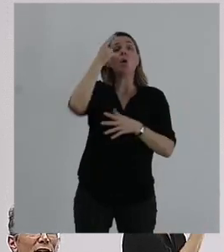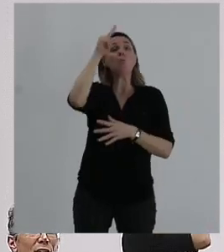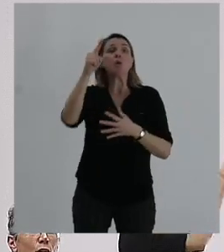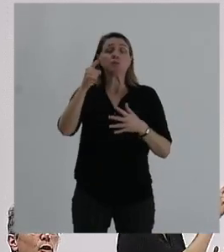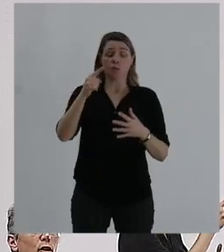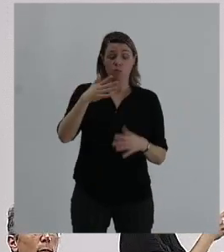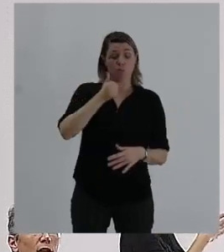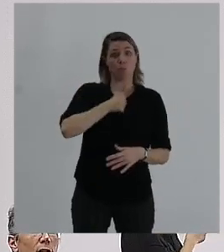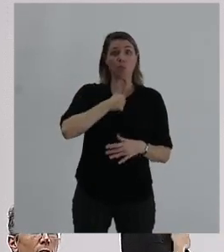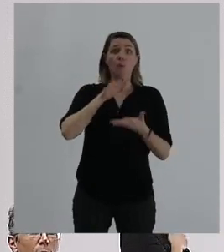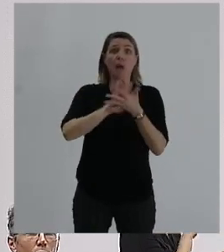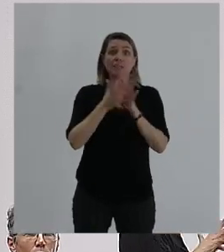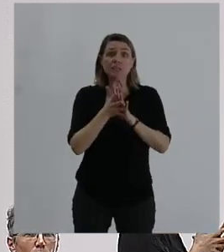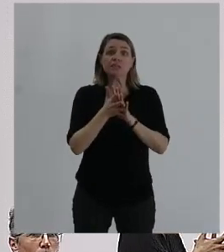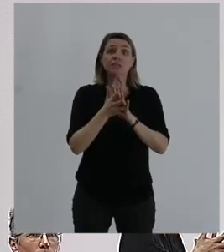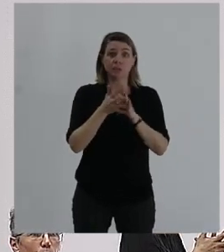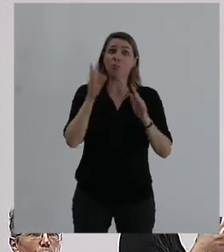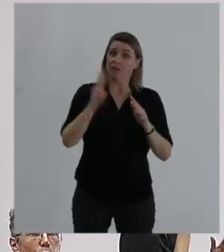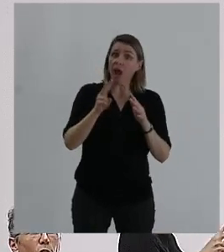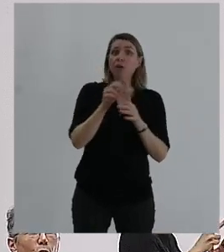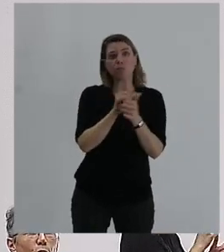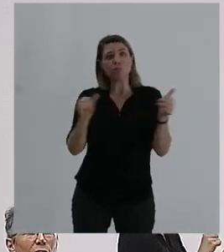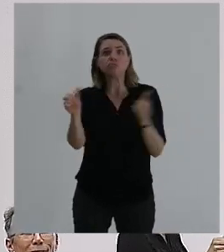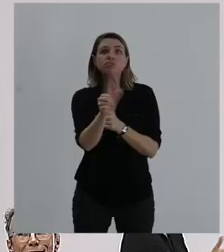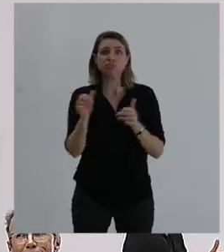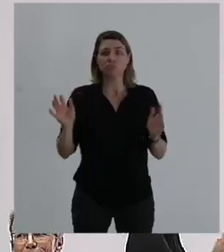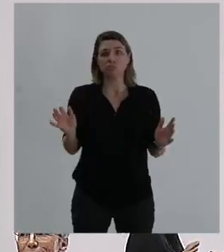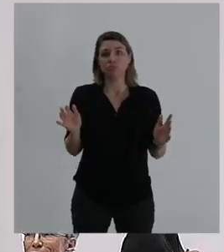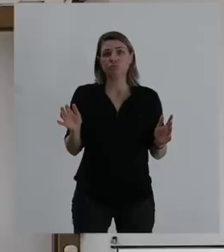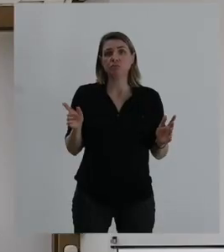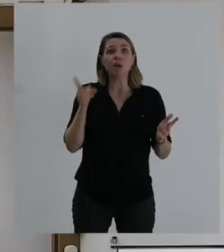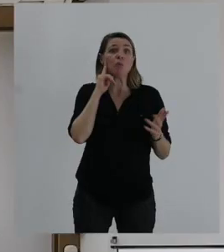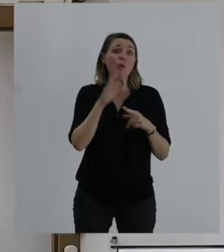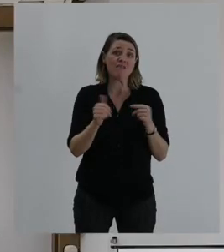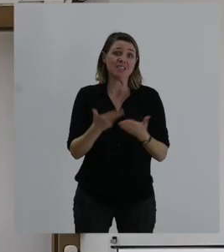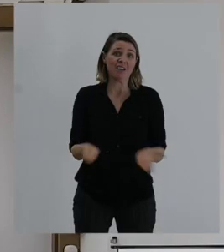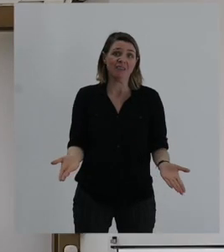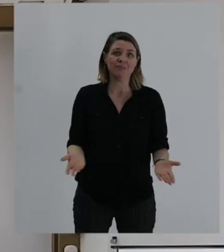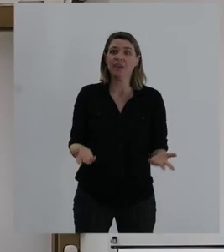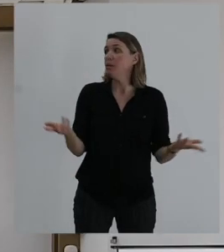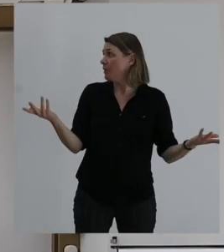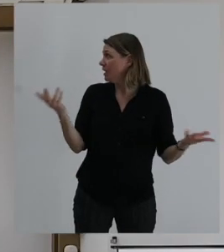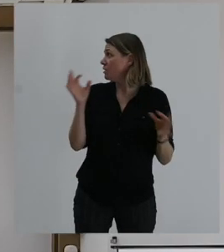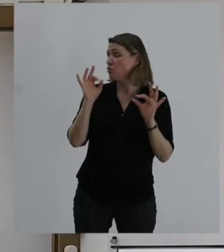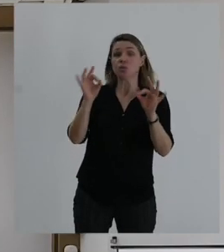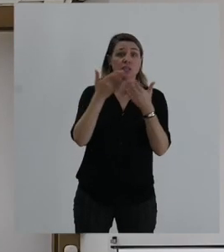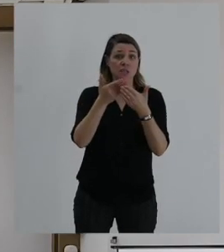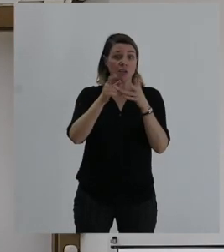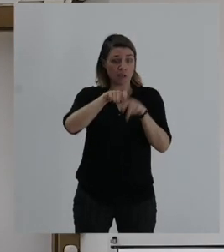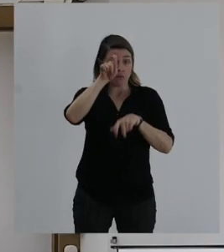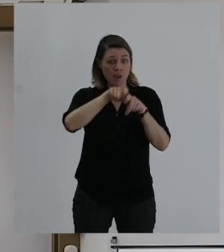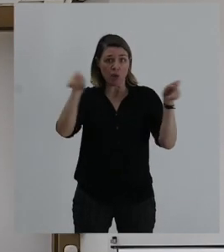propres pratiques, on est dans l'impasse. Mais pourquoi ferions-nous cela? Le sujet, c'est l'évaluation finalement des